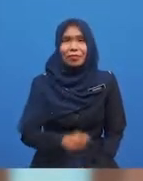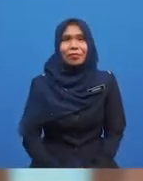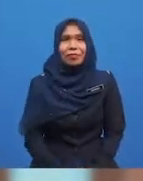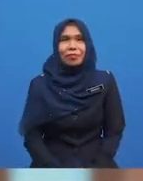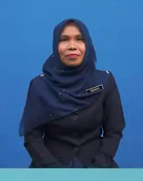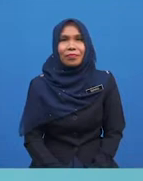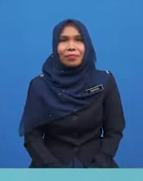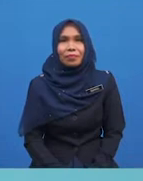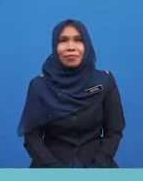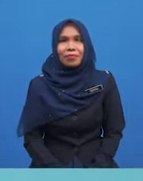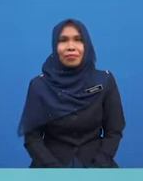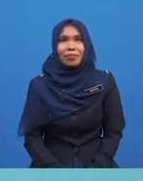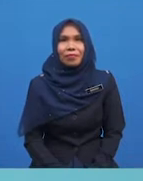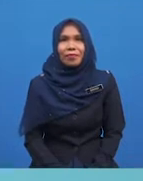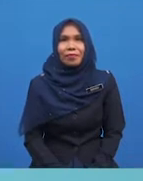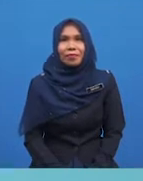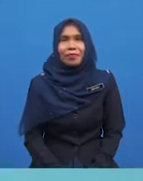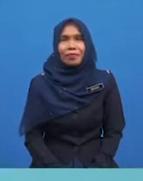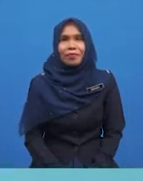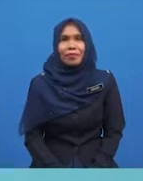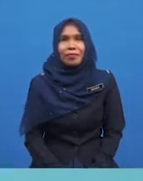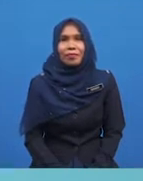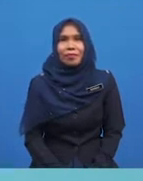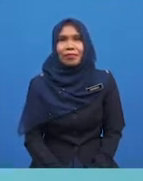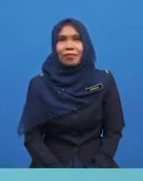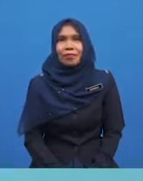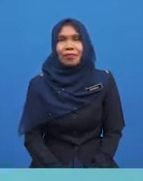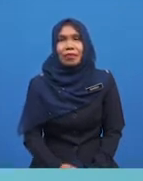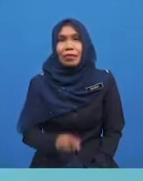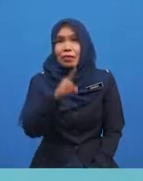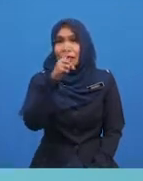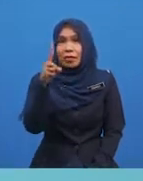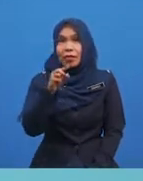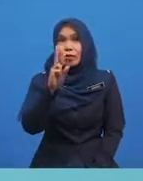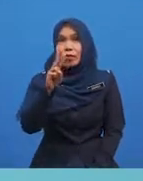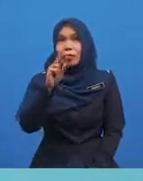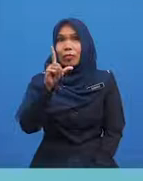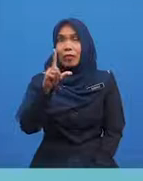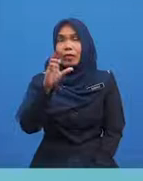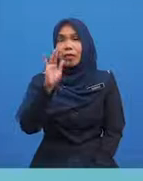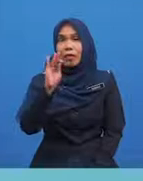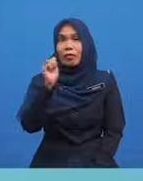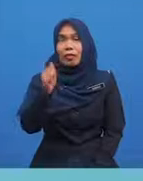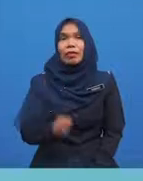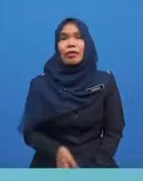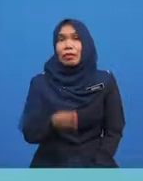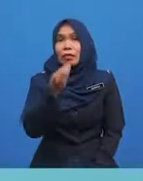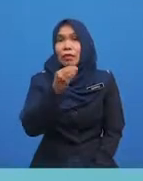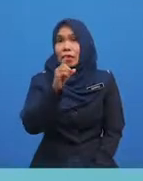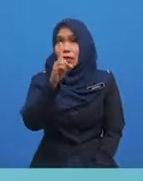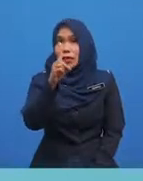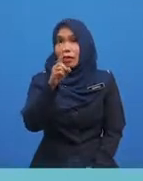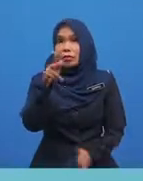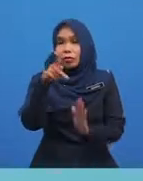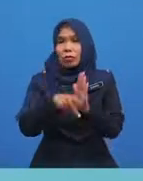Soalannya, Zulfa makan 1/4 kek. Kek yang manakah